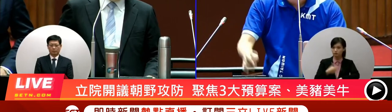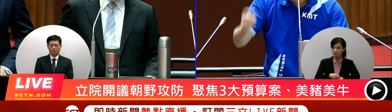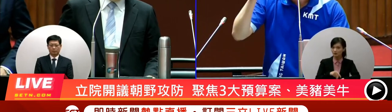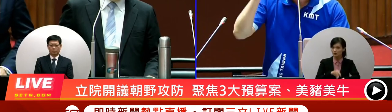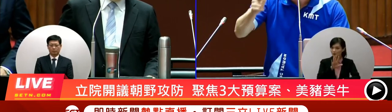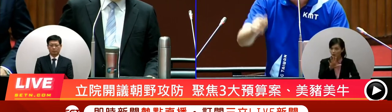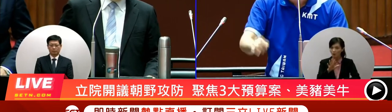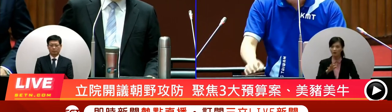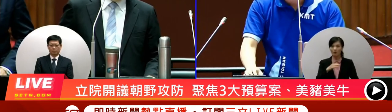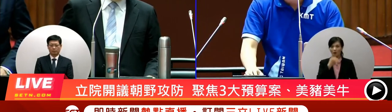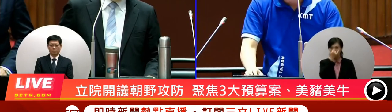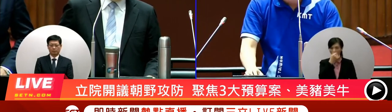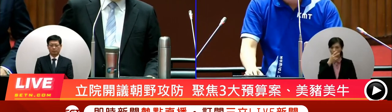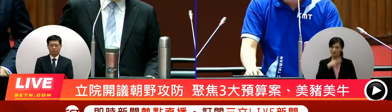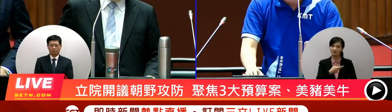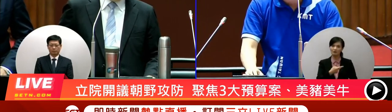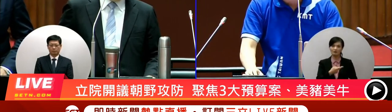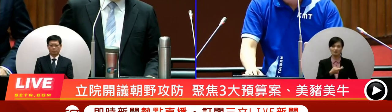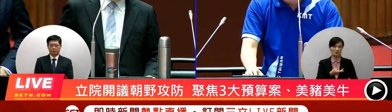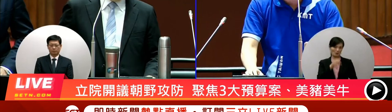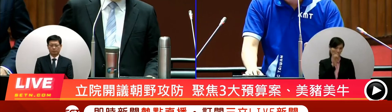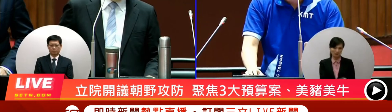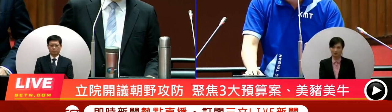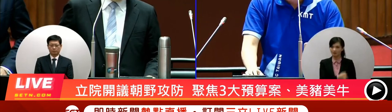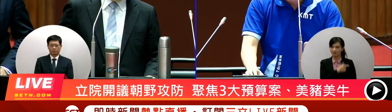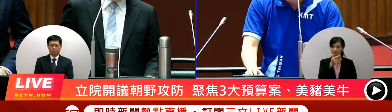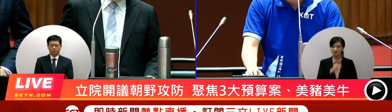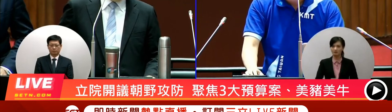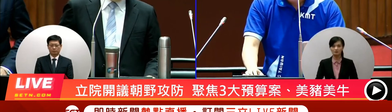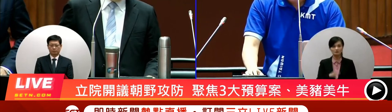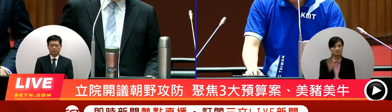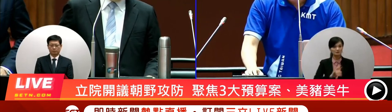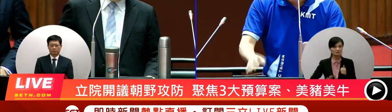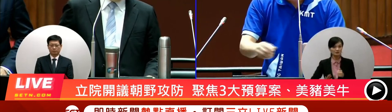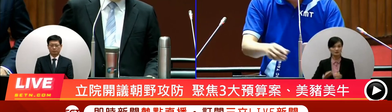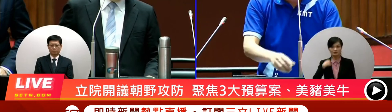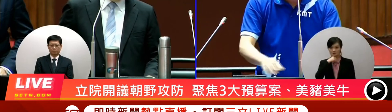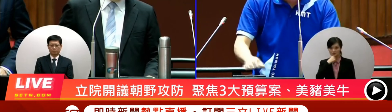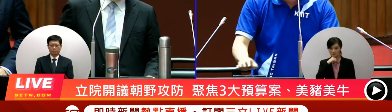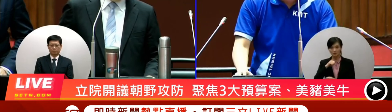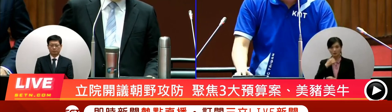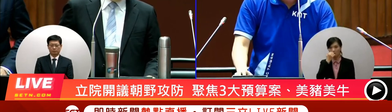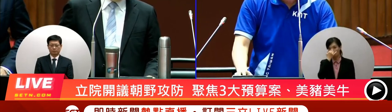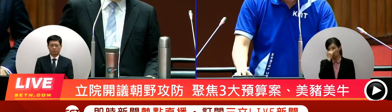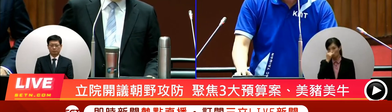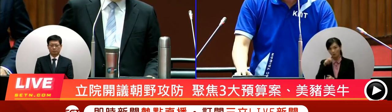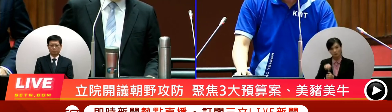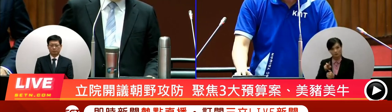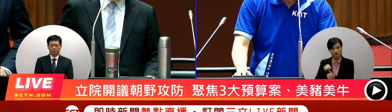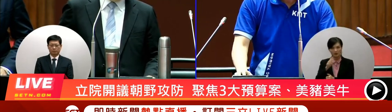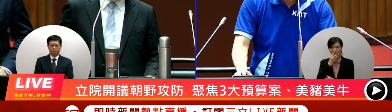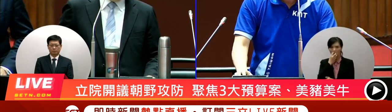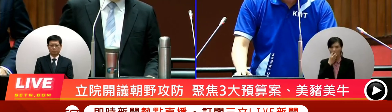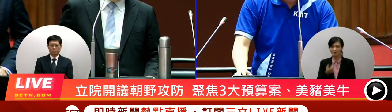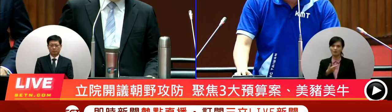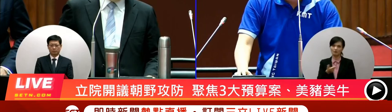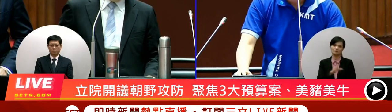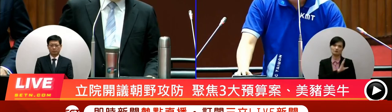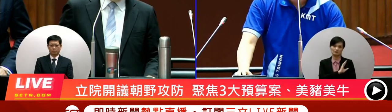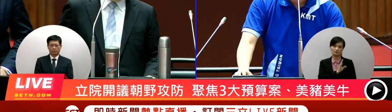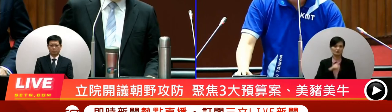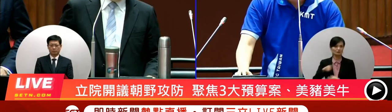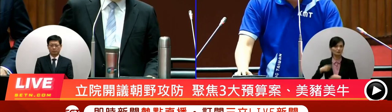业、肉品加工业有影响？怎么不会有影响？啊，你的逻辑是安怎了？我拢看无